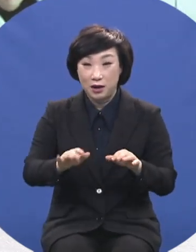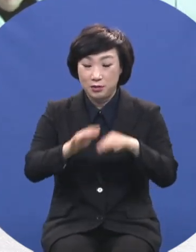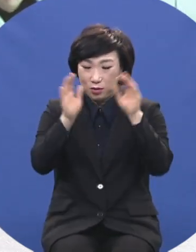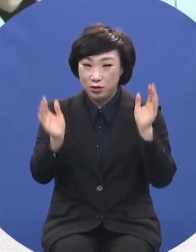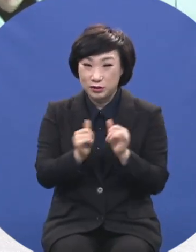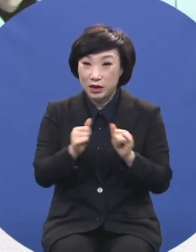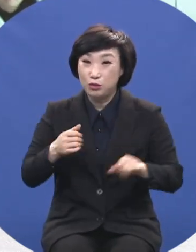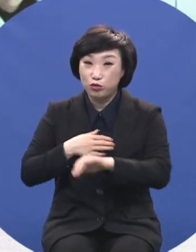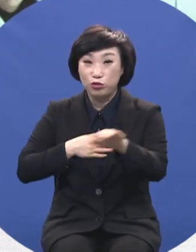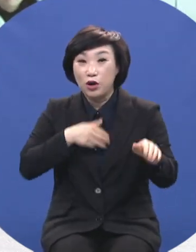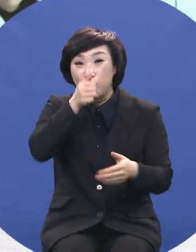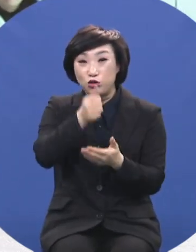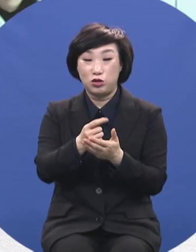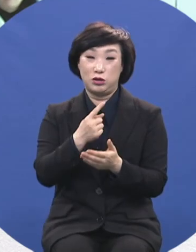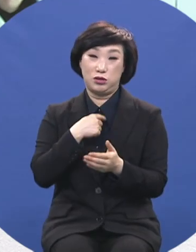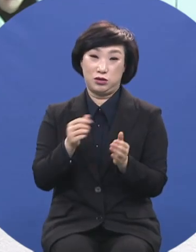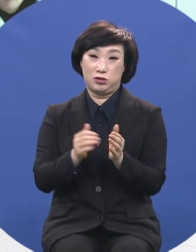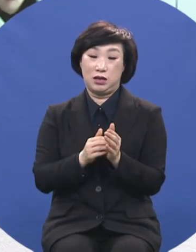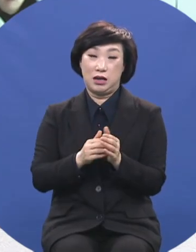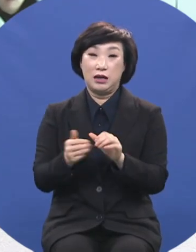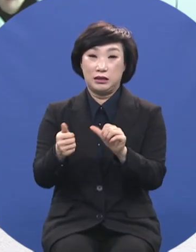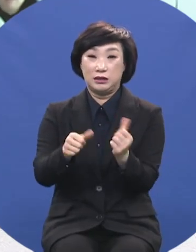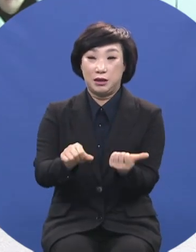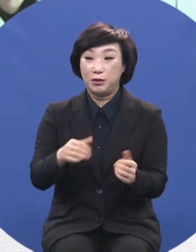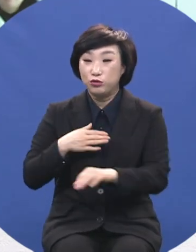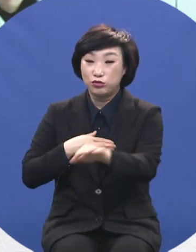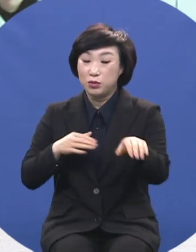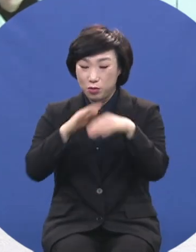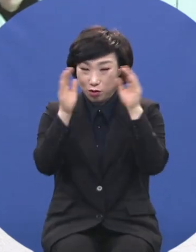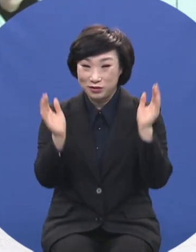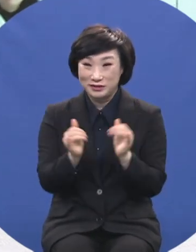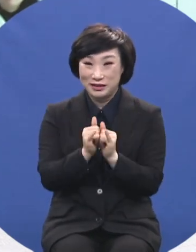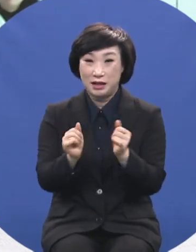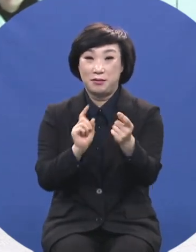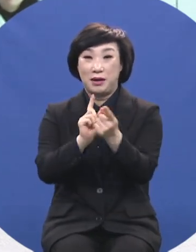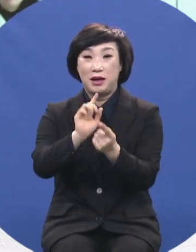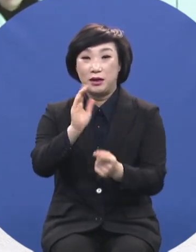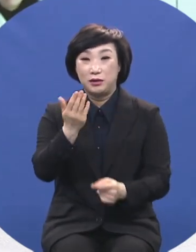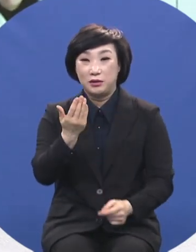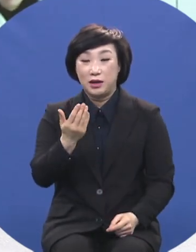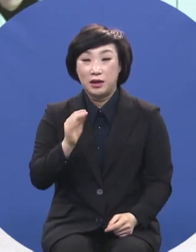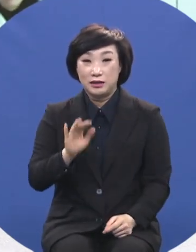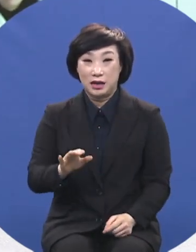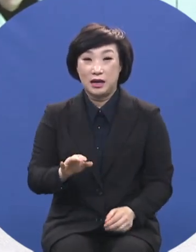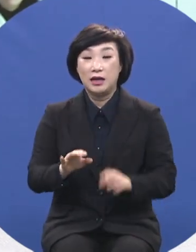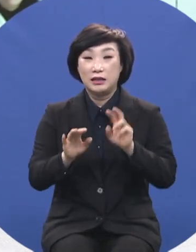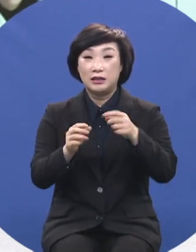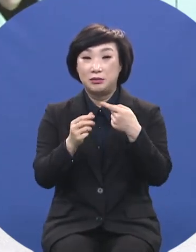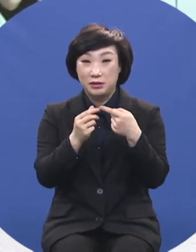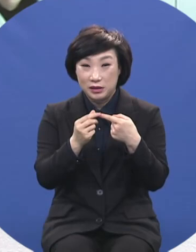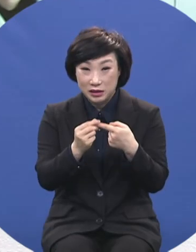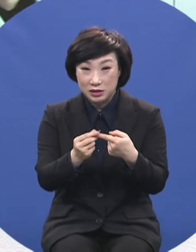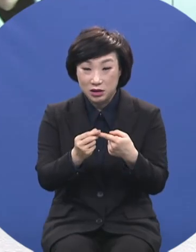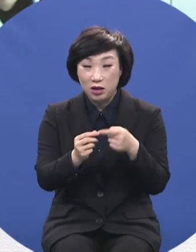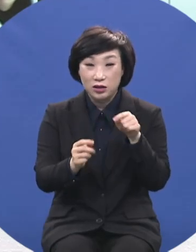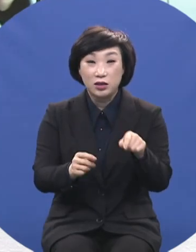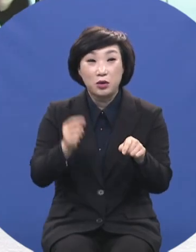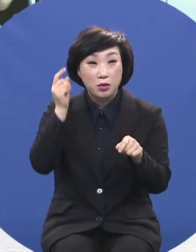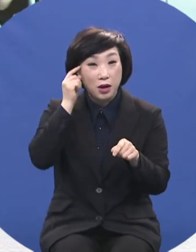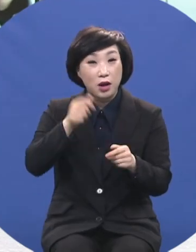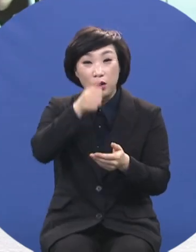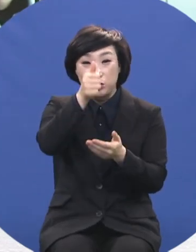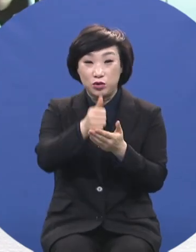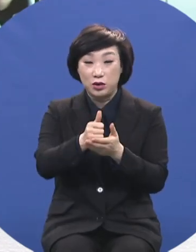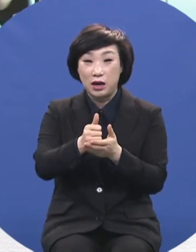죄를 지었으므로 사망이 모든 사람에게 이르렀느니라. 21절에 가서 이는 죄가 사망